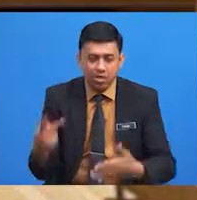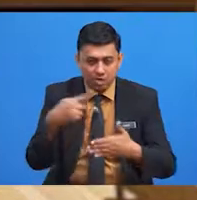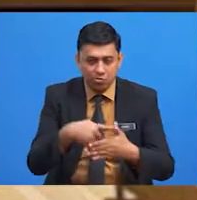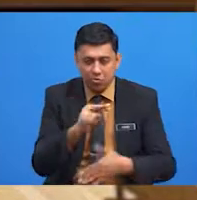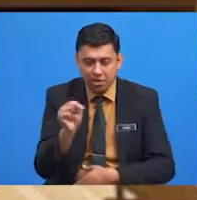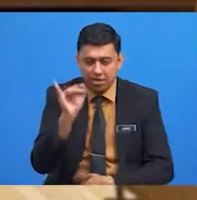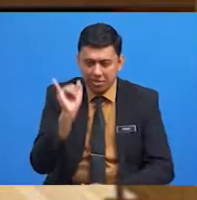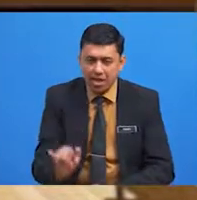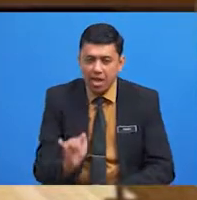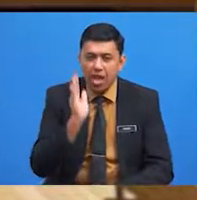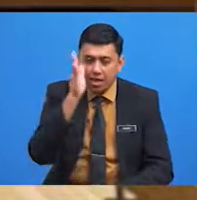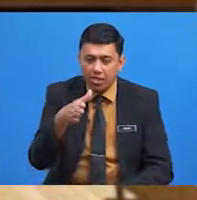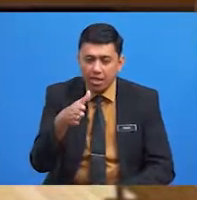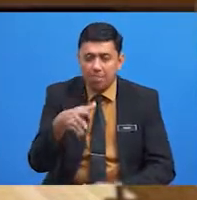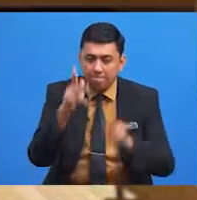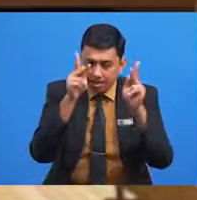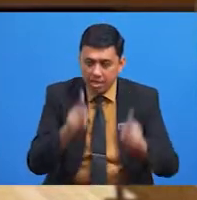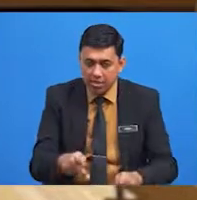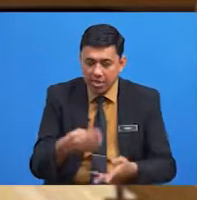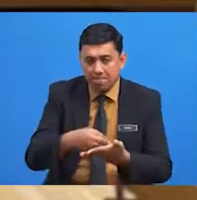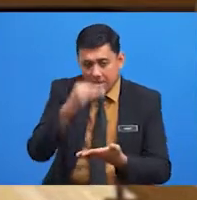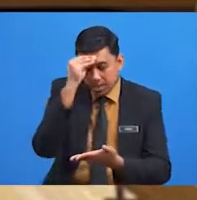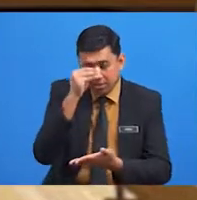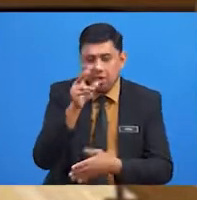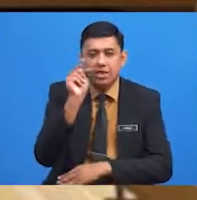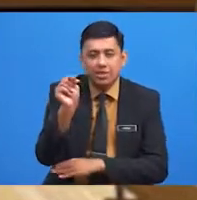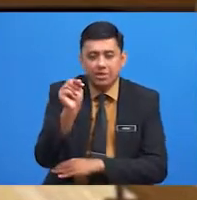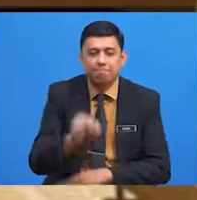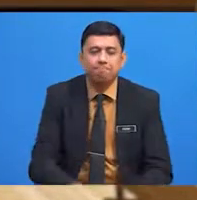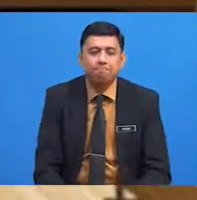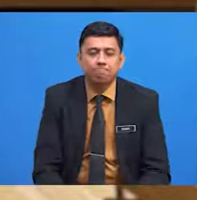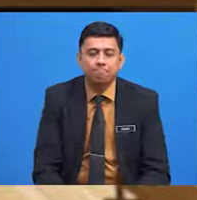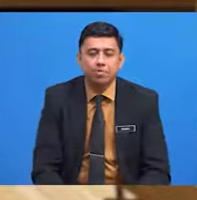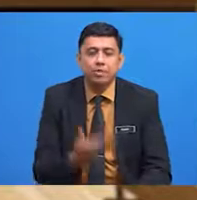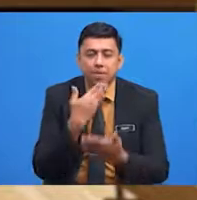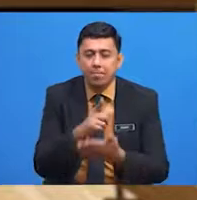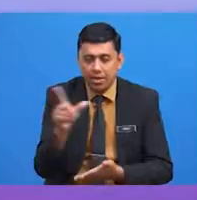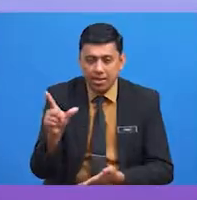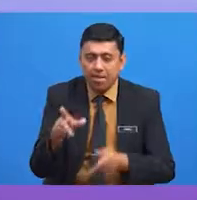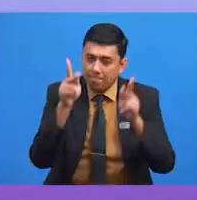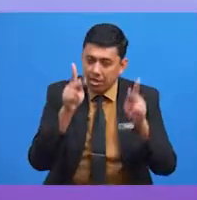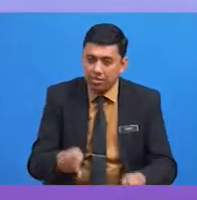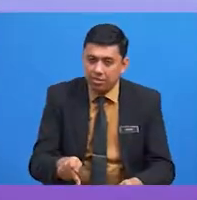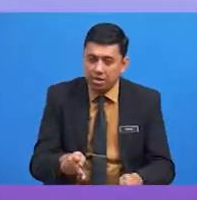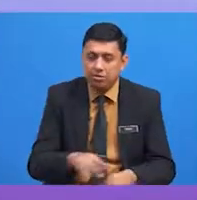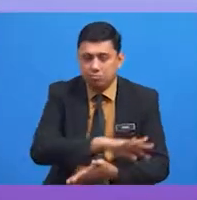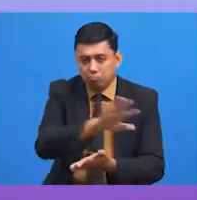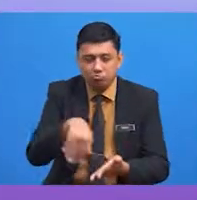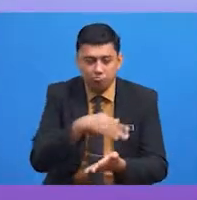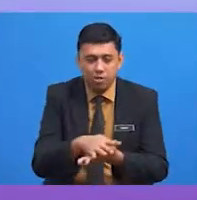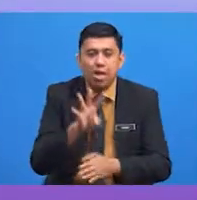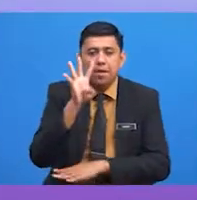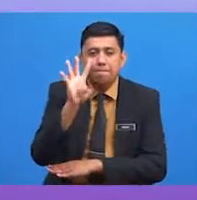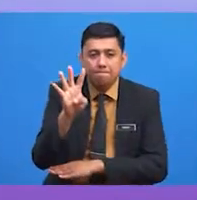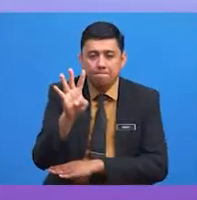akan pelajar pelajari sebentar lagi. Baiklah pelajar sekalian, terdapat 4